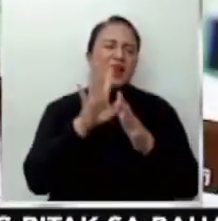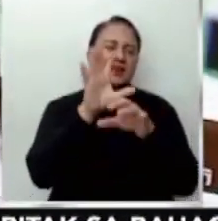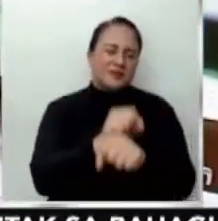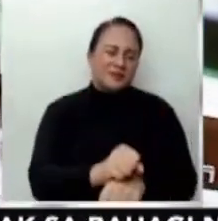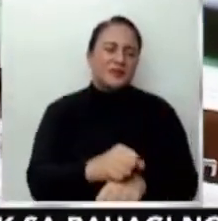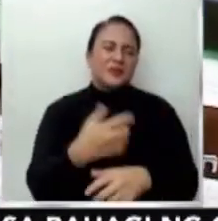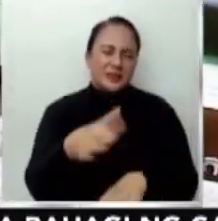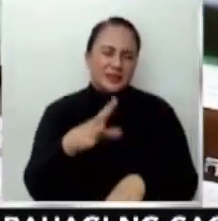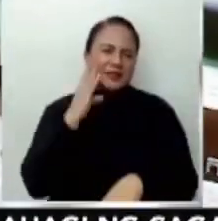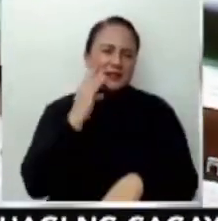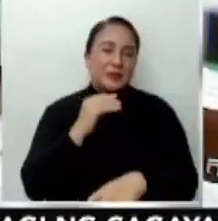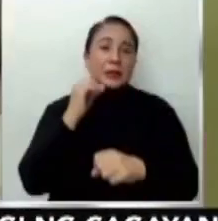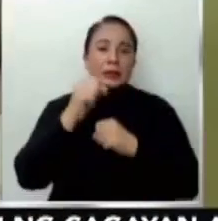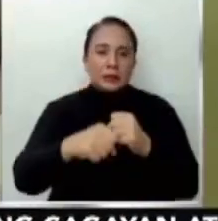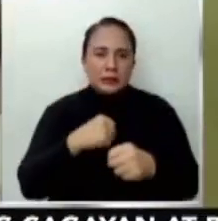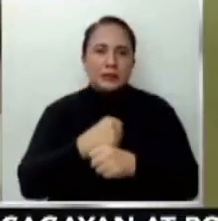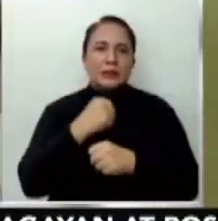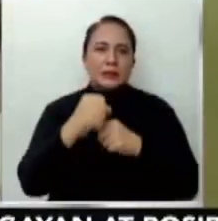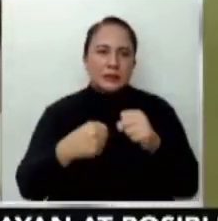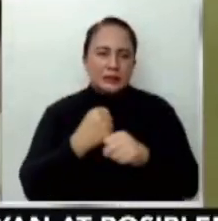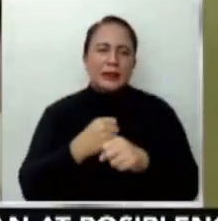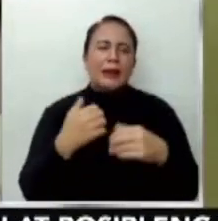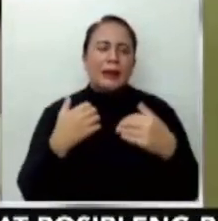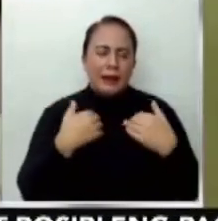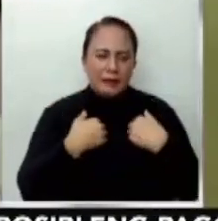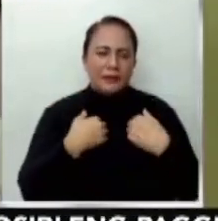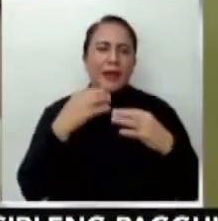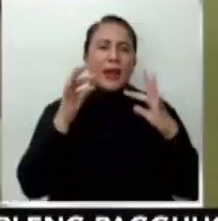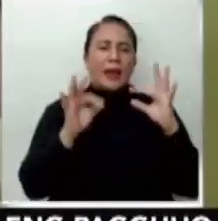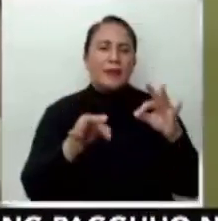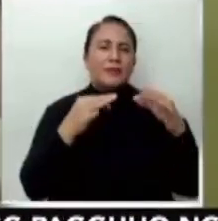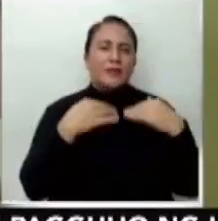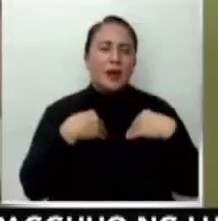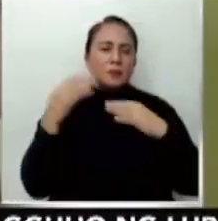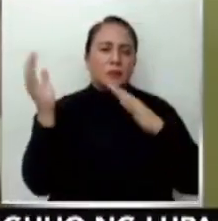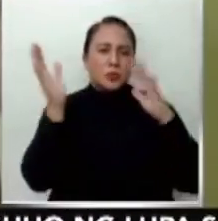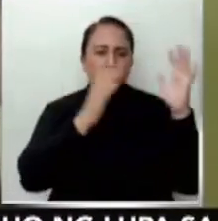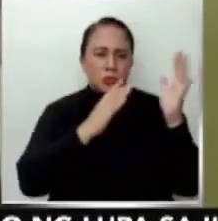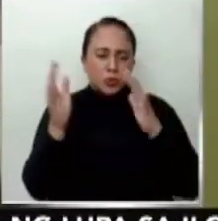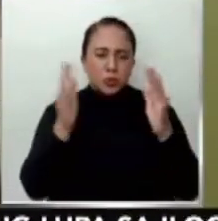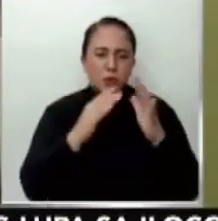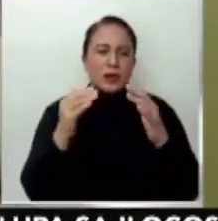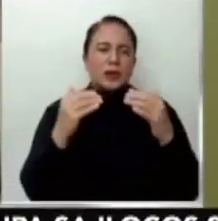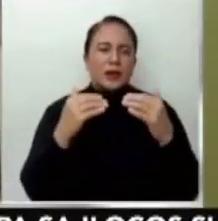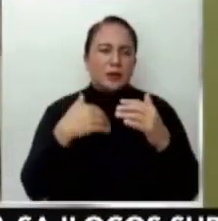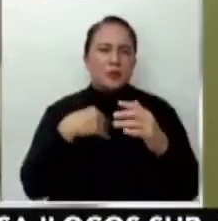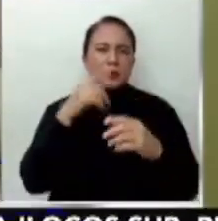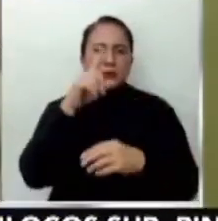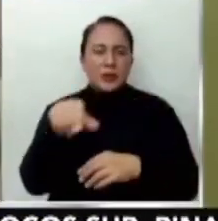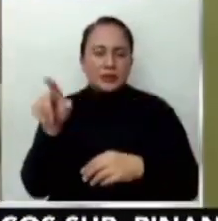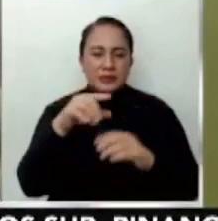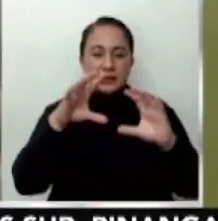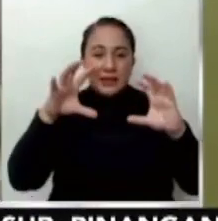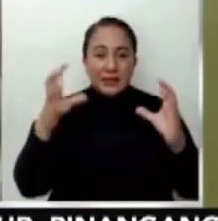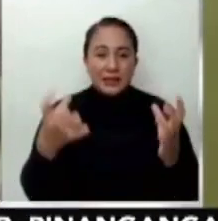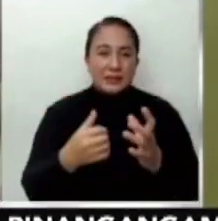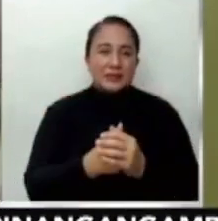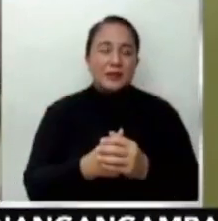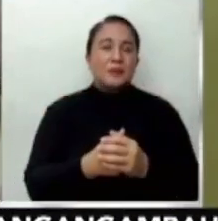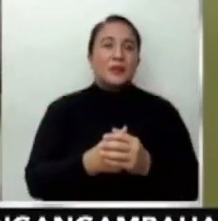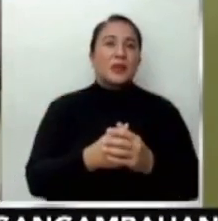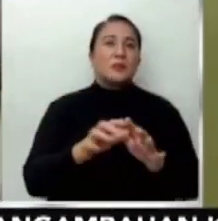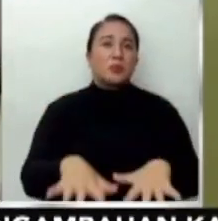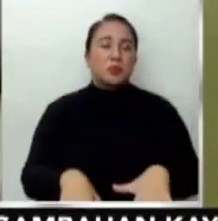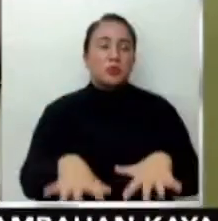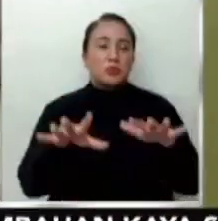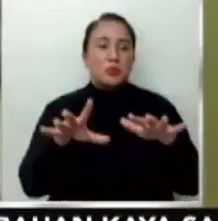year naman nagkakaganon. Pagka dumating yung mga bagyo na nagkakaroon ng cancellation of classes, yung mga baha na yan, nagsiship